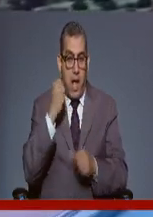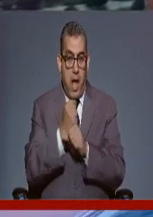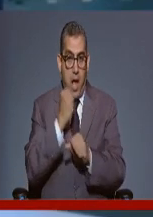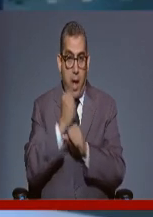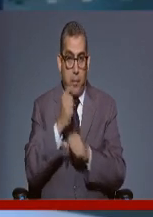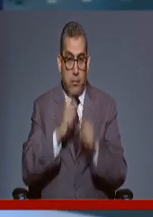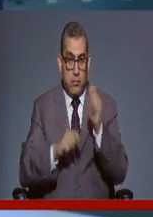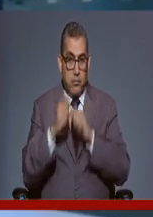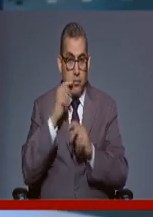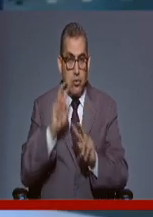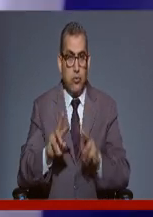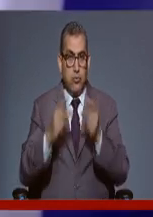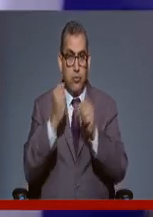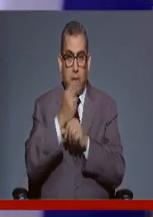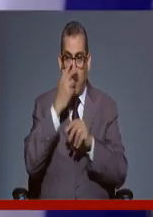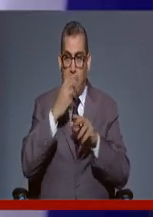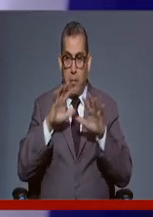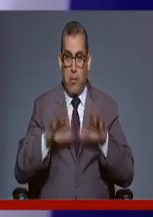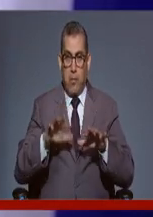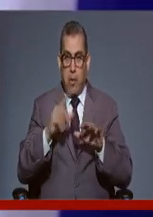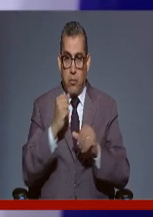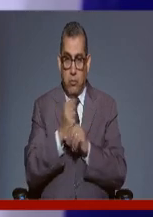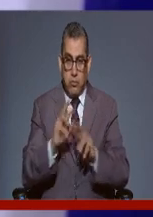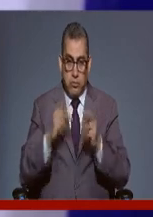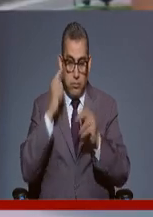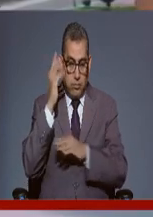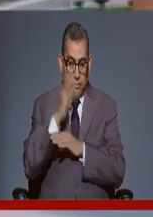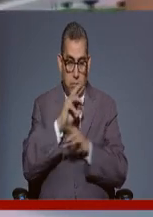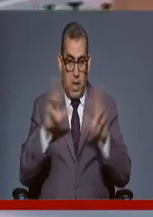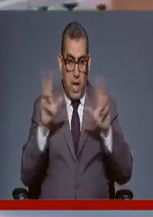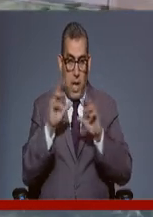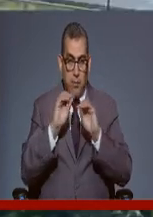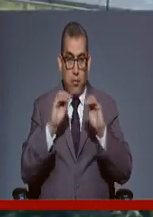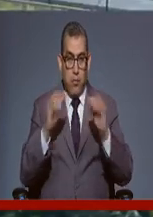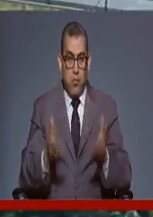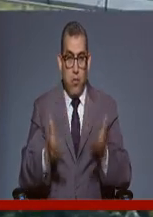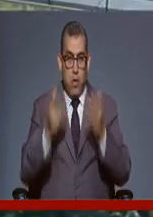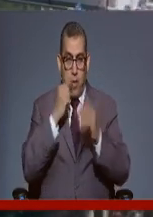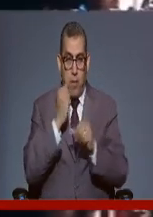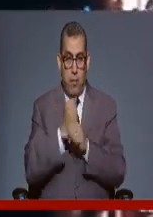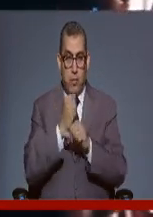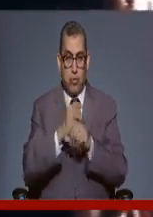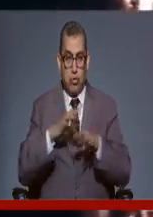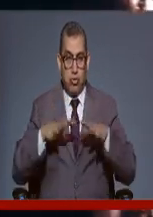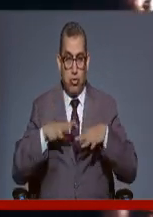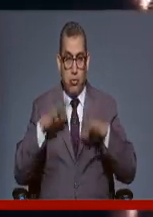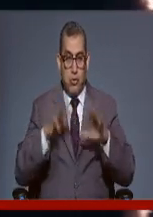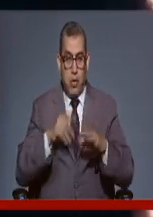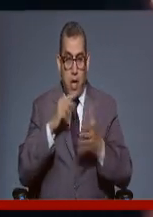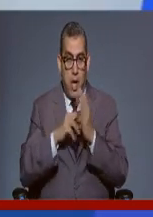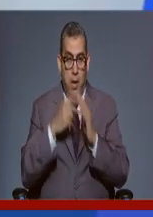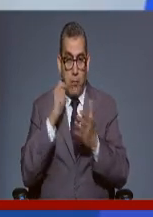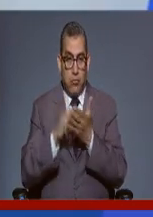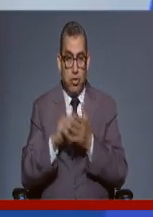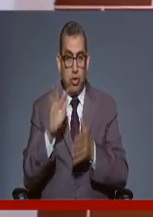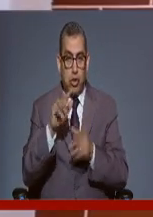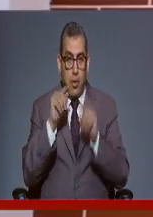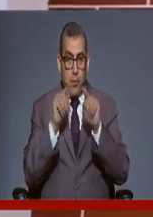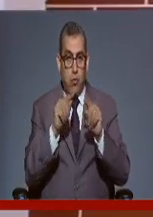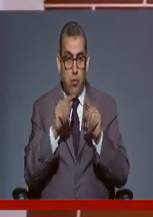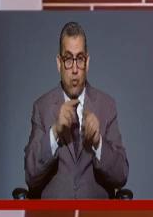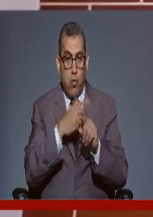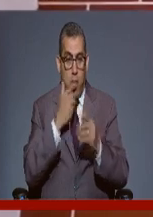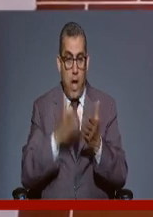المفاهيم والسلوكيات من خلال تطوير استراتيجيه اعلاميه متكامله القضيه السكانيه هي قضيه شعب قضيه